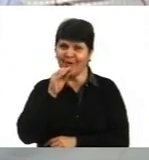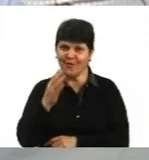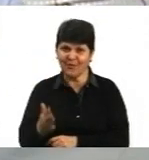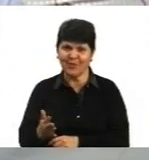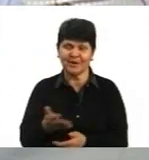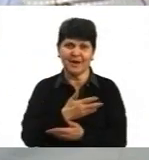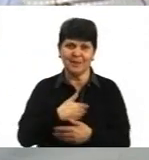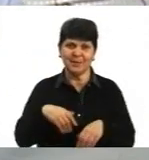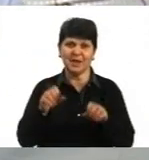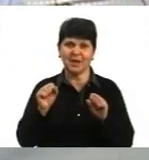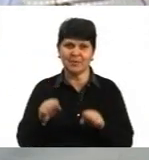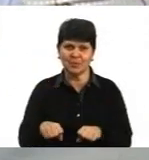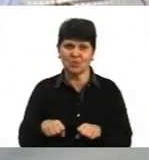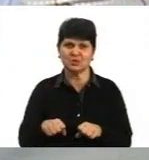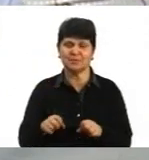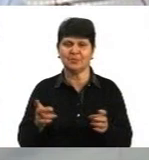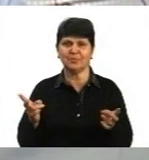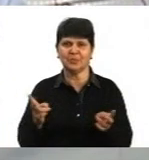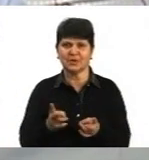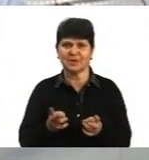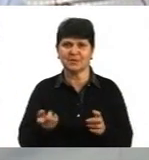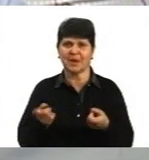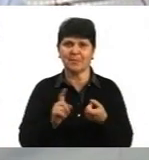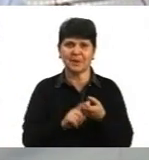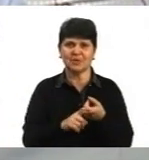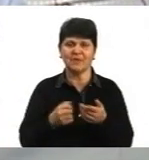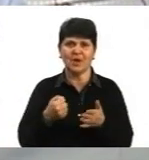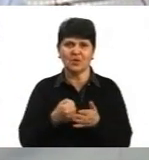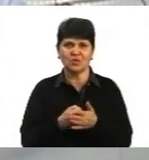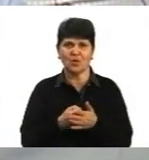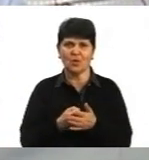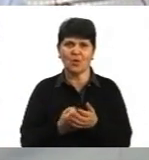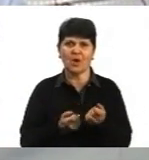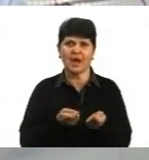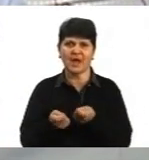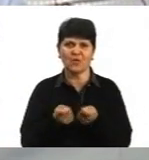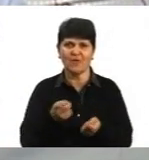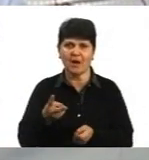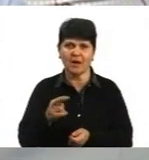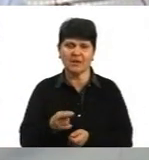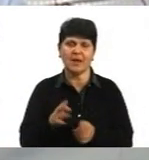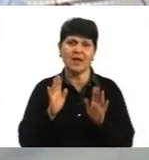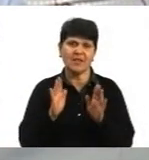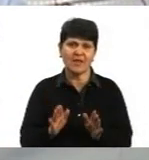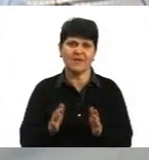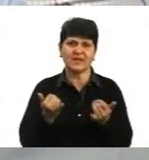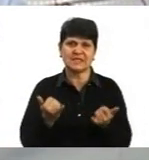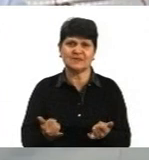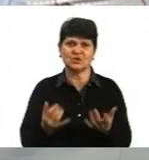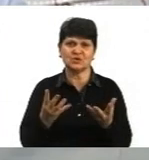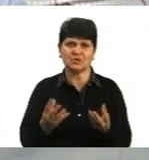методом ручного підключення до ручного керування, наприклад, навіть на сьогоднішній день наші